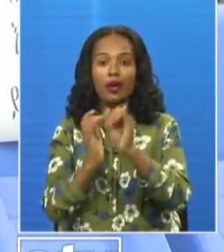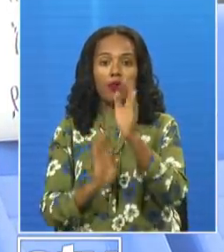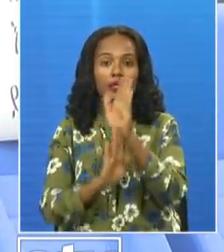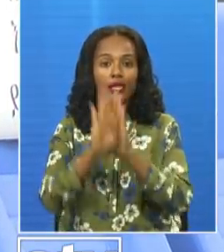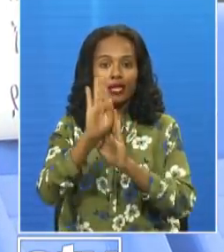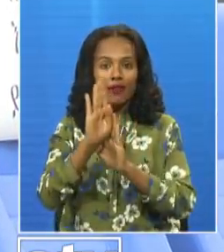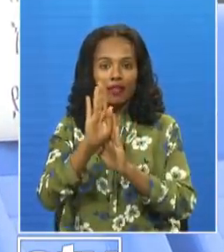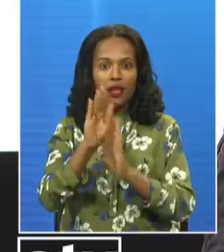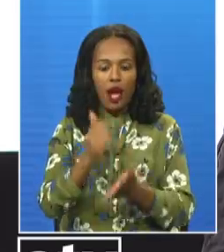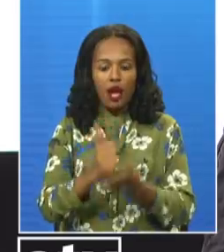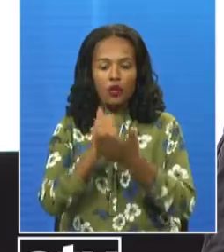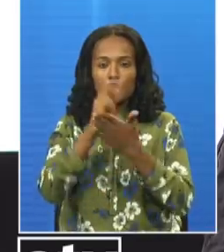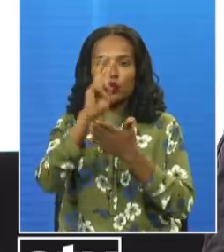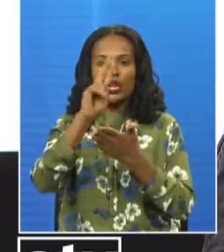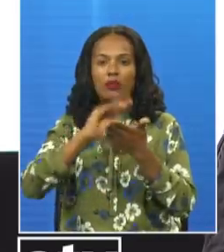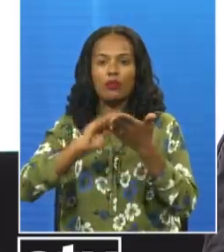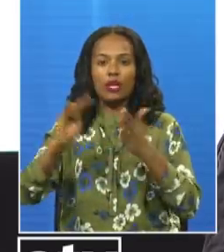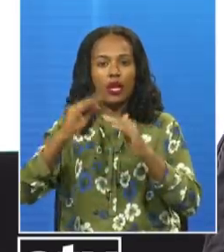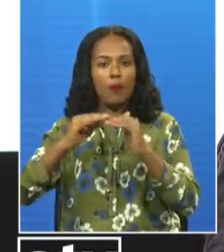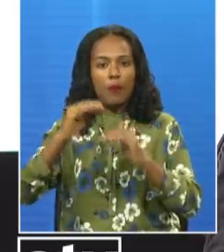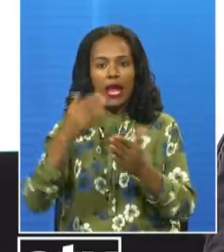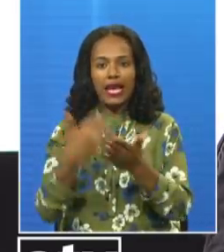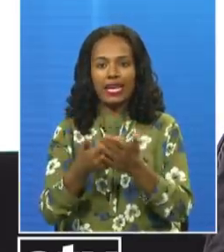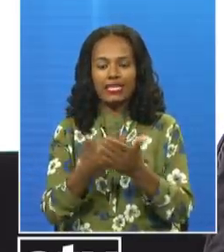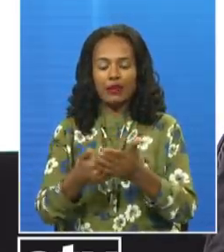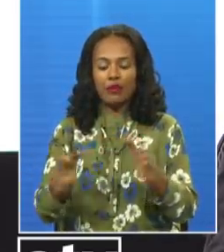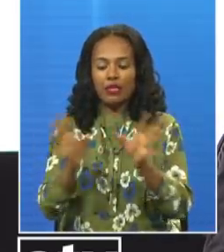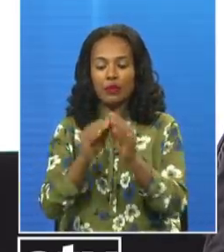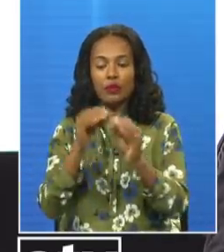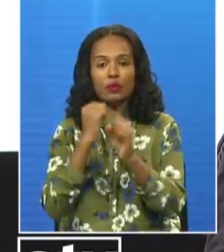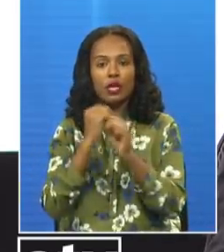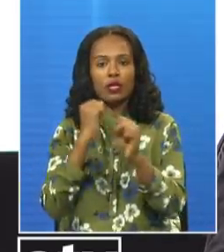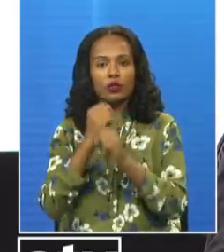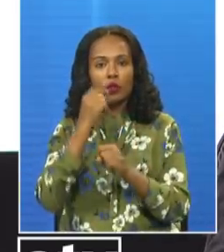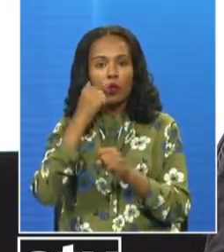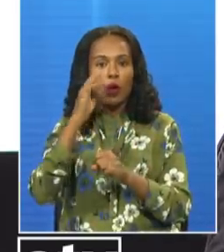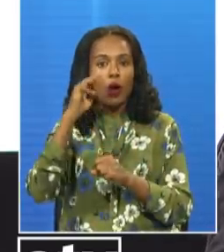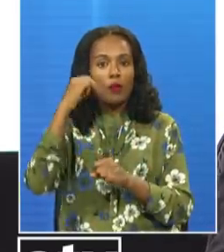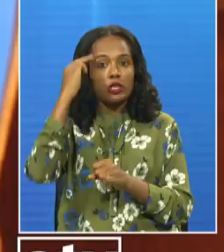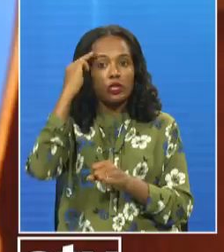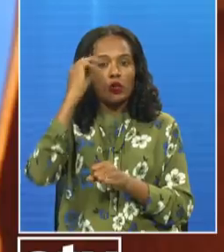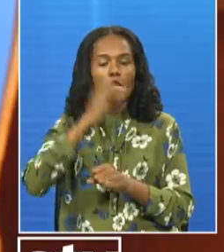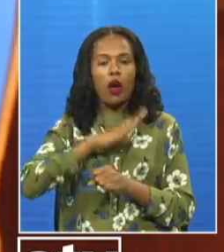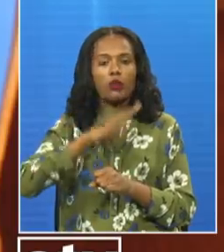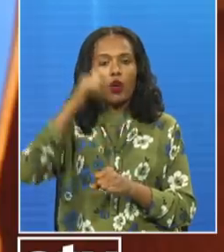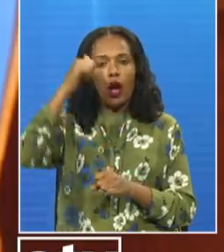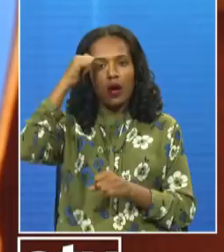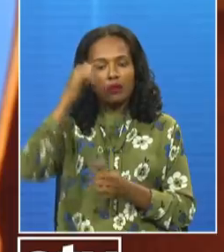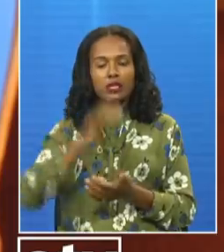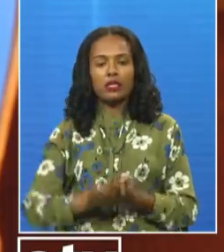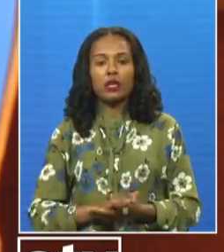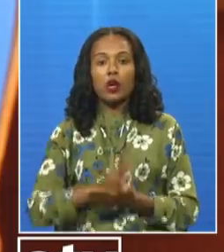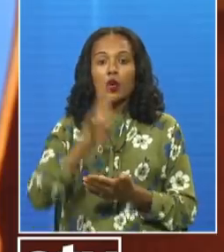አጋሮች ከ2 ቢሊዮን ዶላር በላይ ገንዘብ የመሰብሰብ ስራ ተሰርቷል ያሉት ሚኒስትሩ አቶ አህመድ ወደ